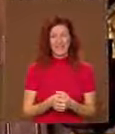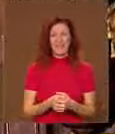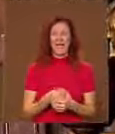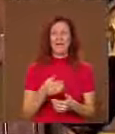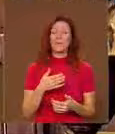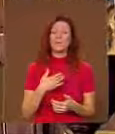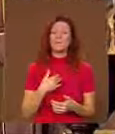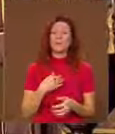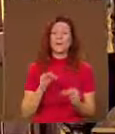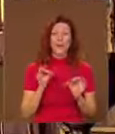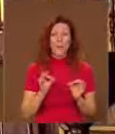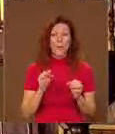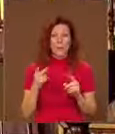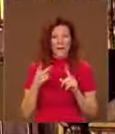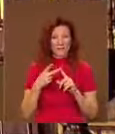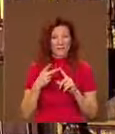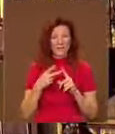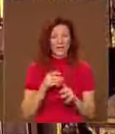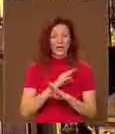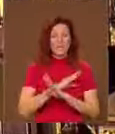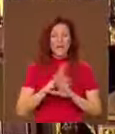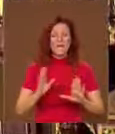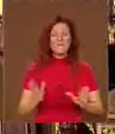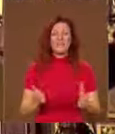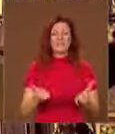И сега чуваме възкресният тропар.